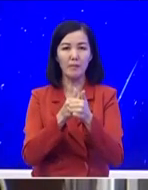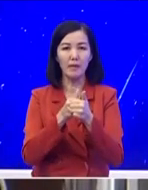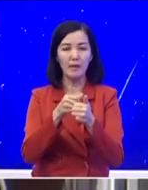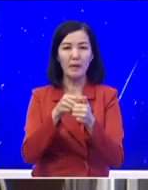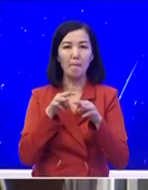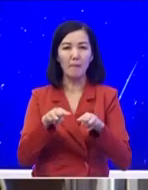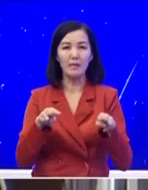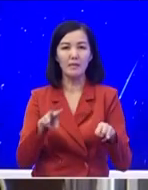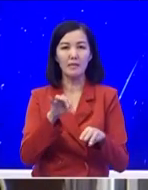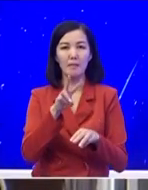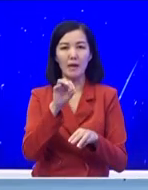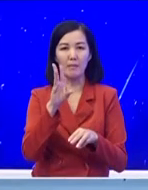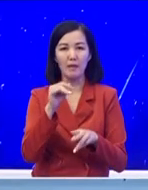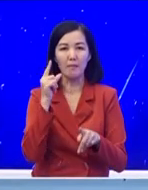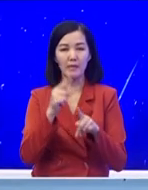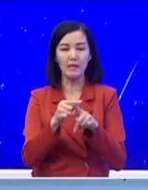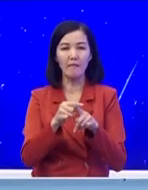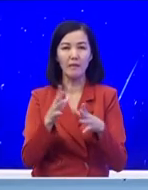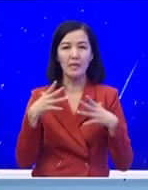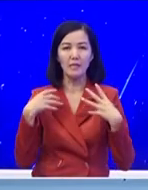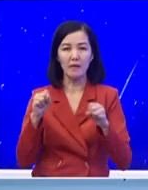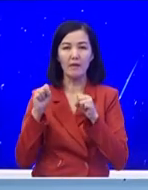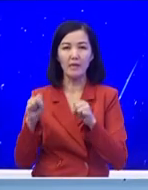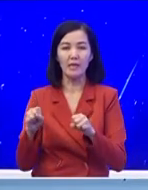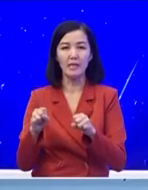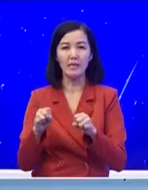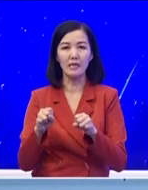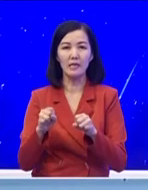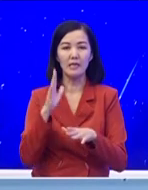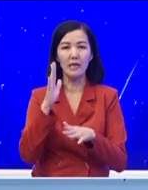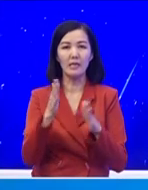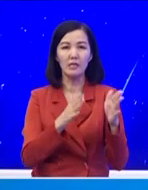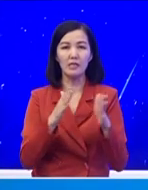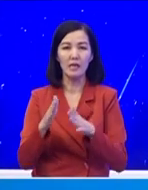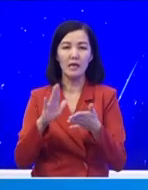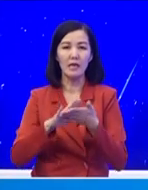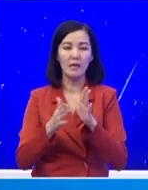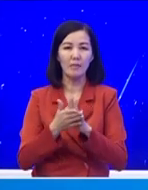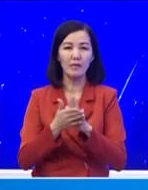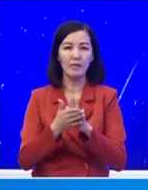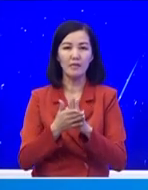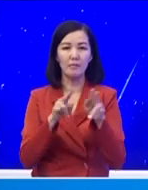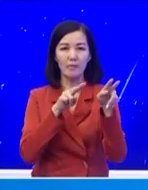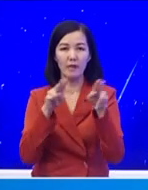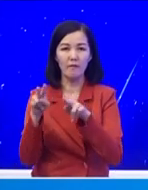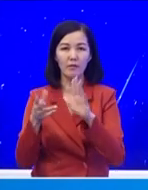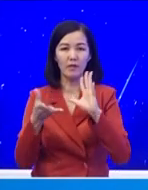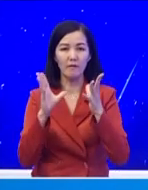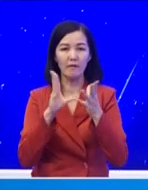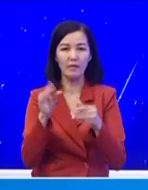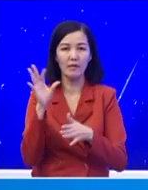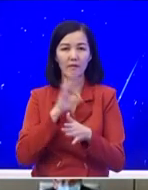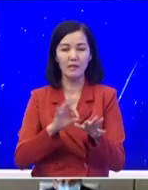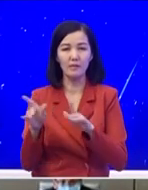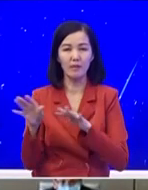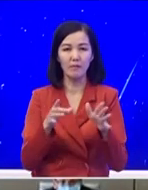Казахстана Аскара Мамина. По словам министра здравоохранения, для дальнейшей стабилизации эпидситуации проводится мониторинг эффективности мероприятий